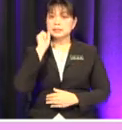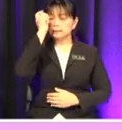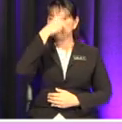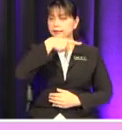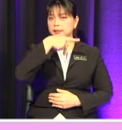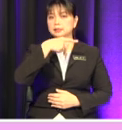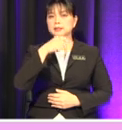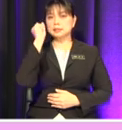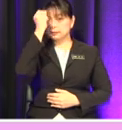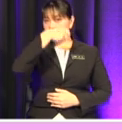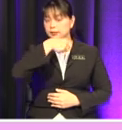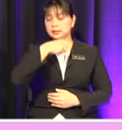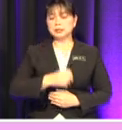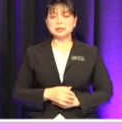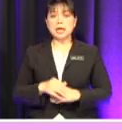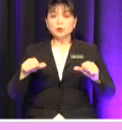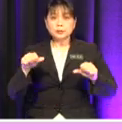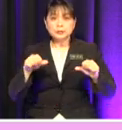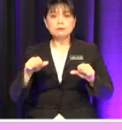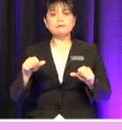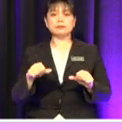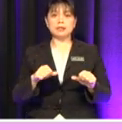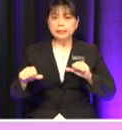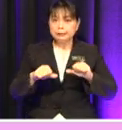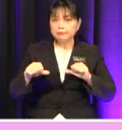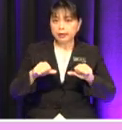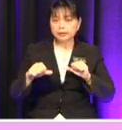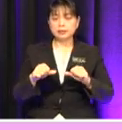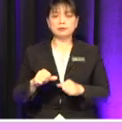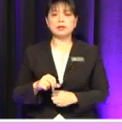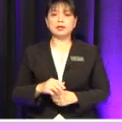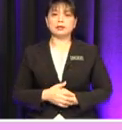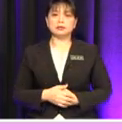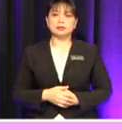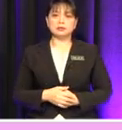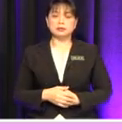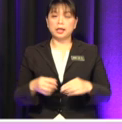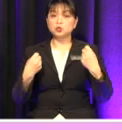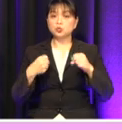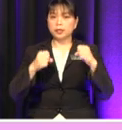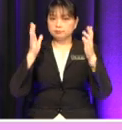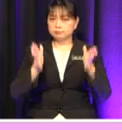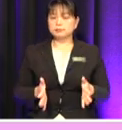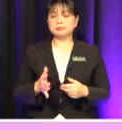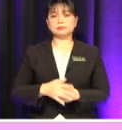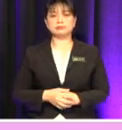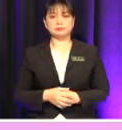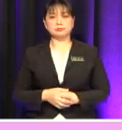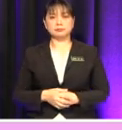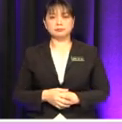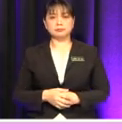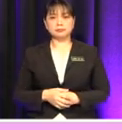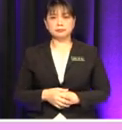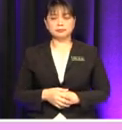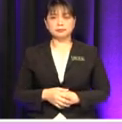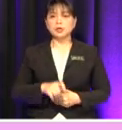atlet Oke jadi untuk adalah topik ini calonnya Ivan dia perlu imbas